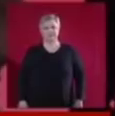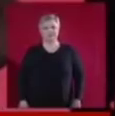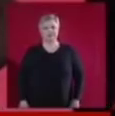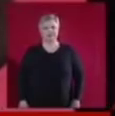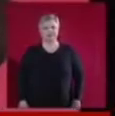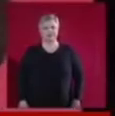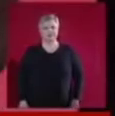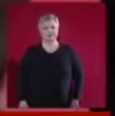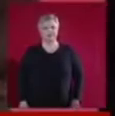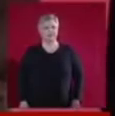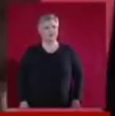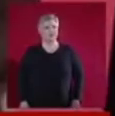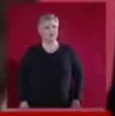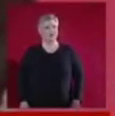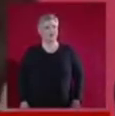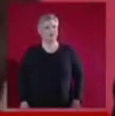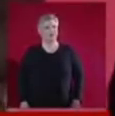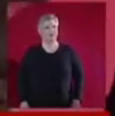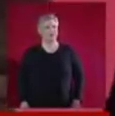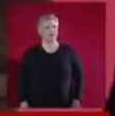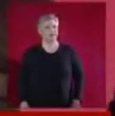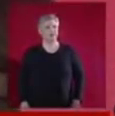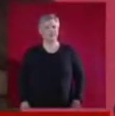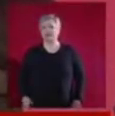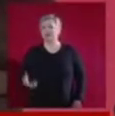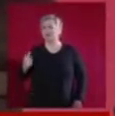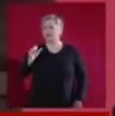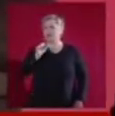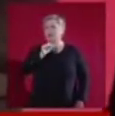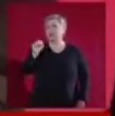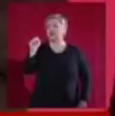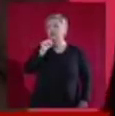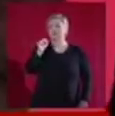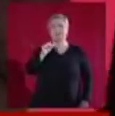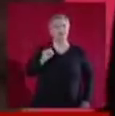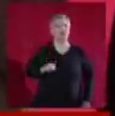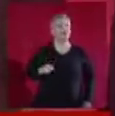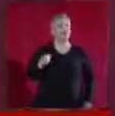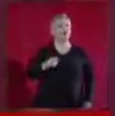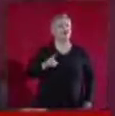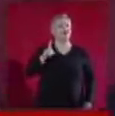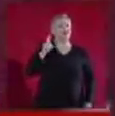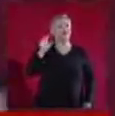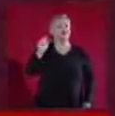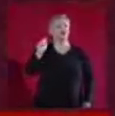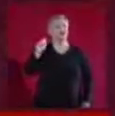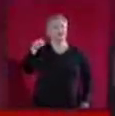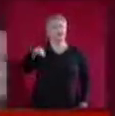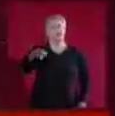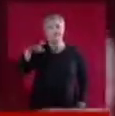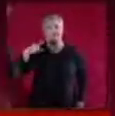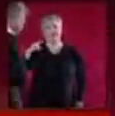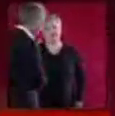πανευρωπαϊκός θα καλέσω τον σπύρο το δανέλλη τον βουλευτή της ατικι